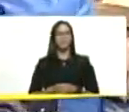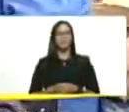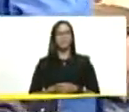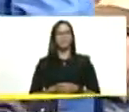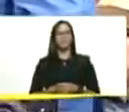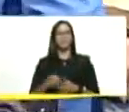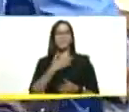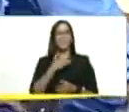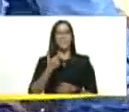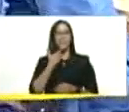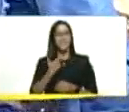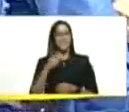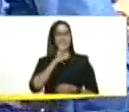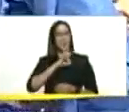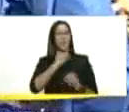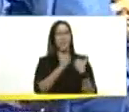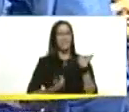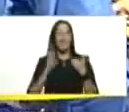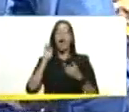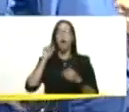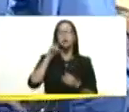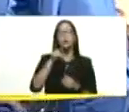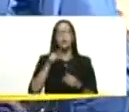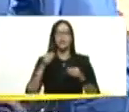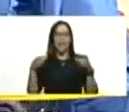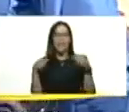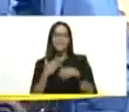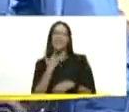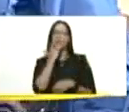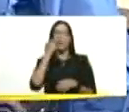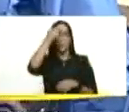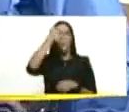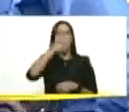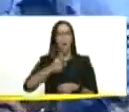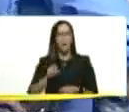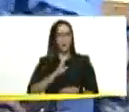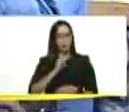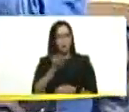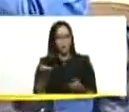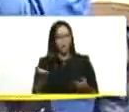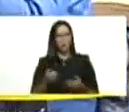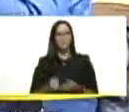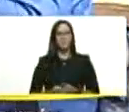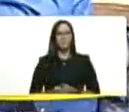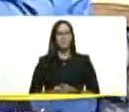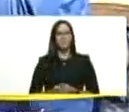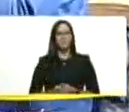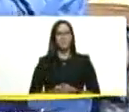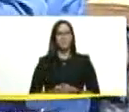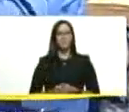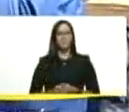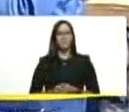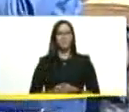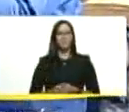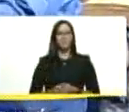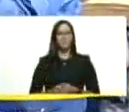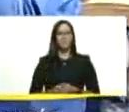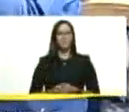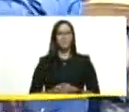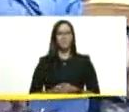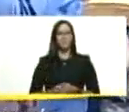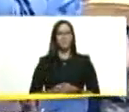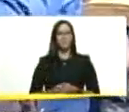Quiero decirle, señor presidente, a usted y a este heroico pueblo suyo, بكل صدق وصراحة فنزويلا